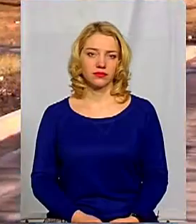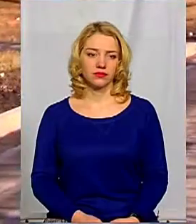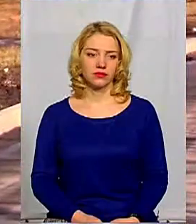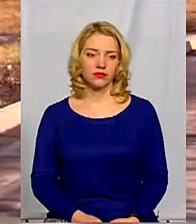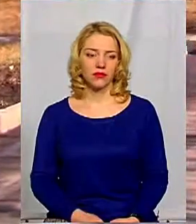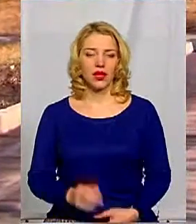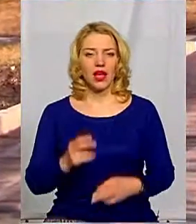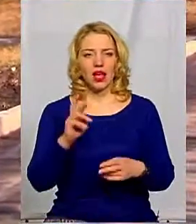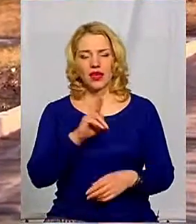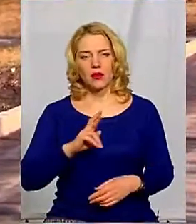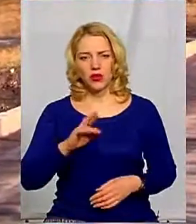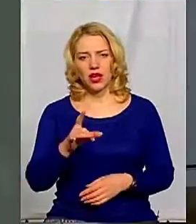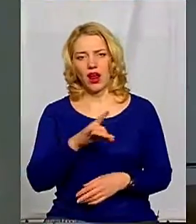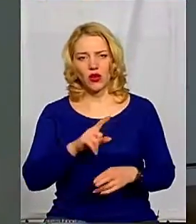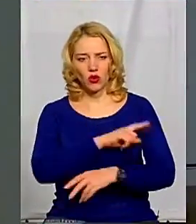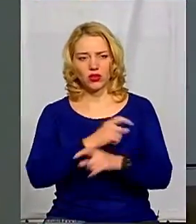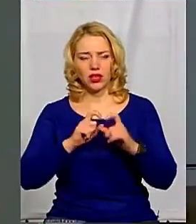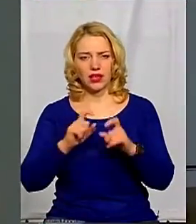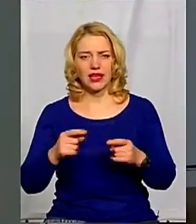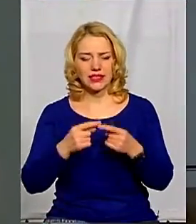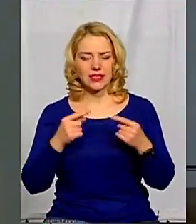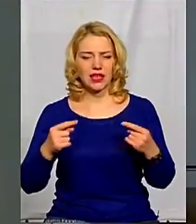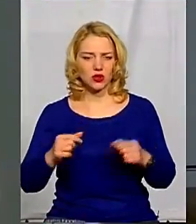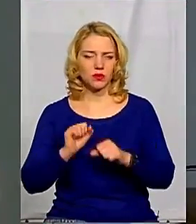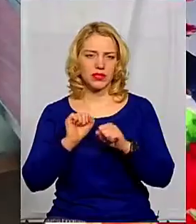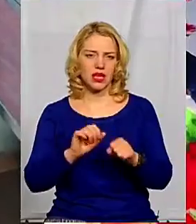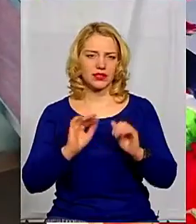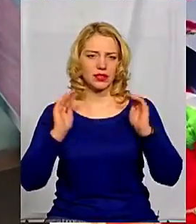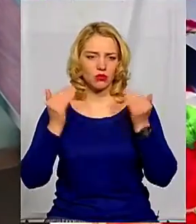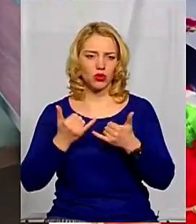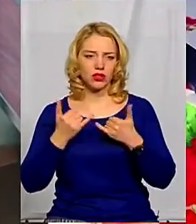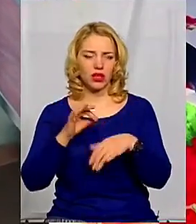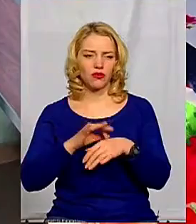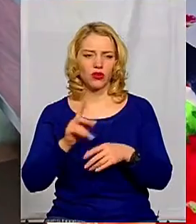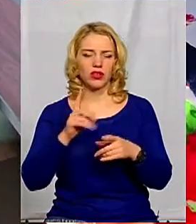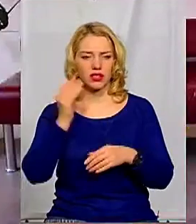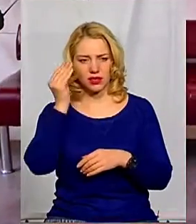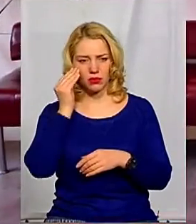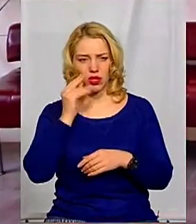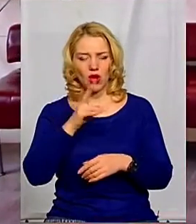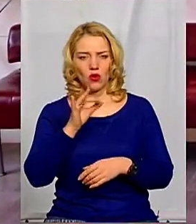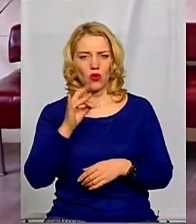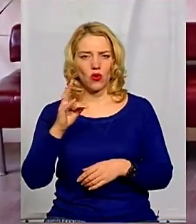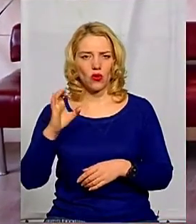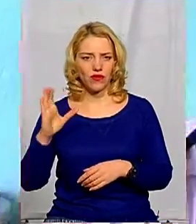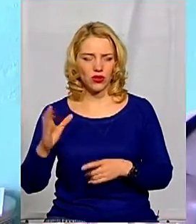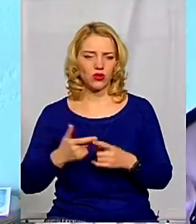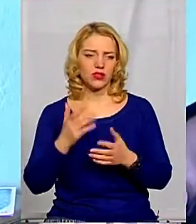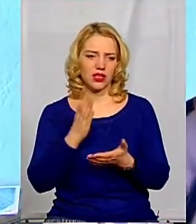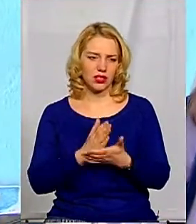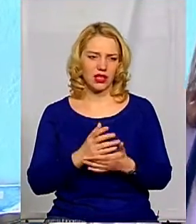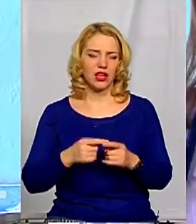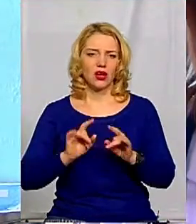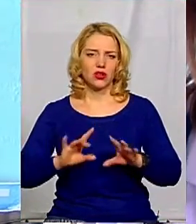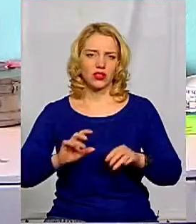У Ярмолинецькій районній лікарні засоби захисту та бокси для хворих, у яких запідозрюють коронавірус, є, каже лікар-інфекціоніст